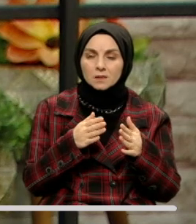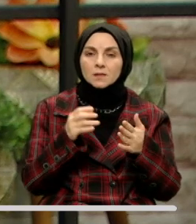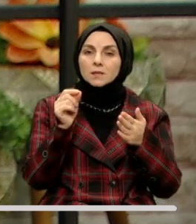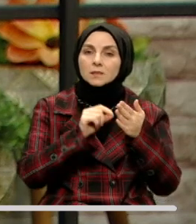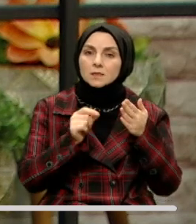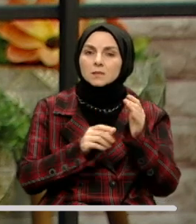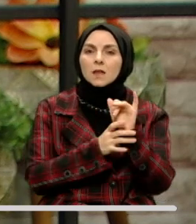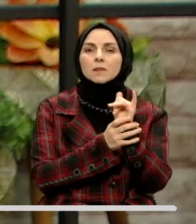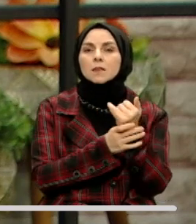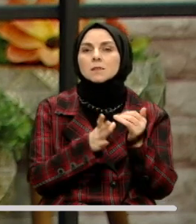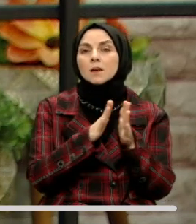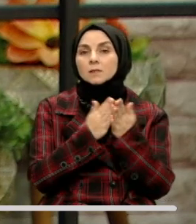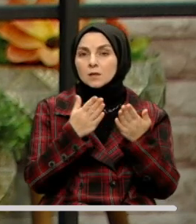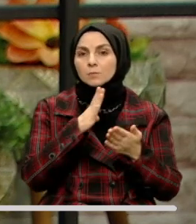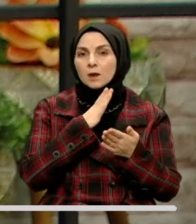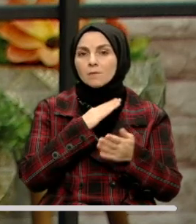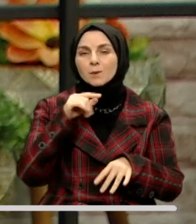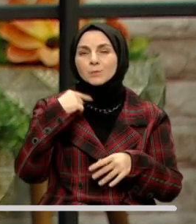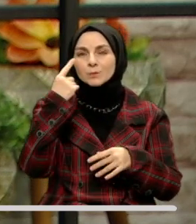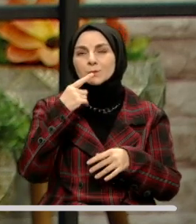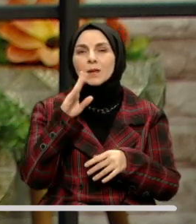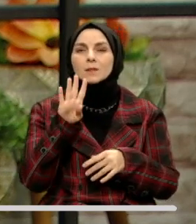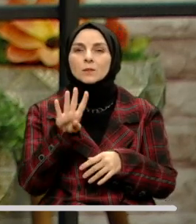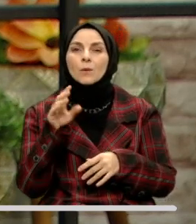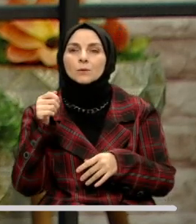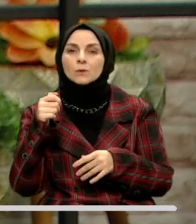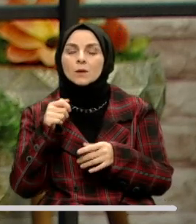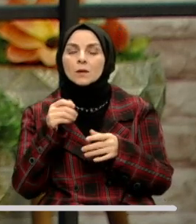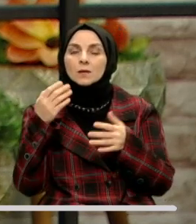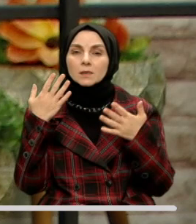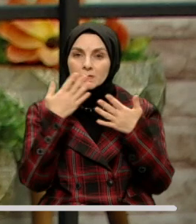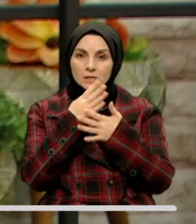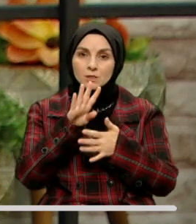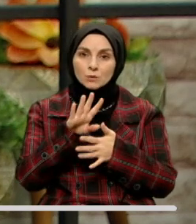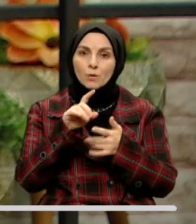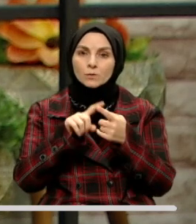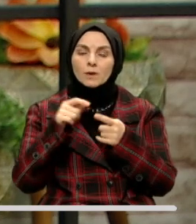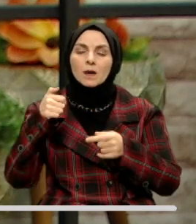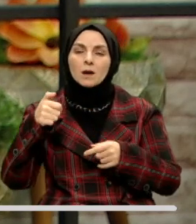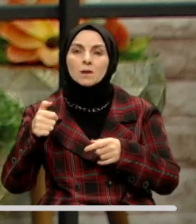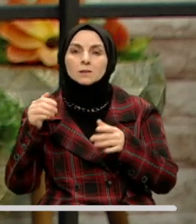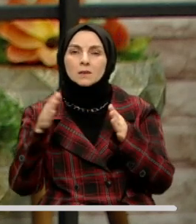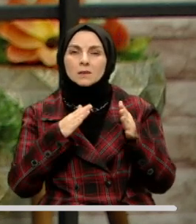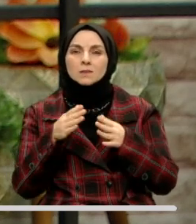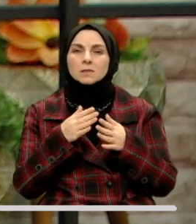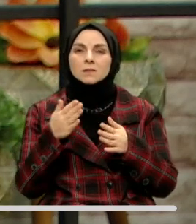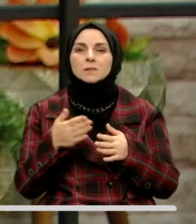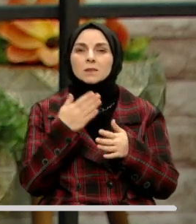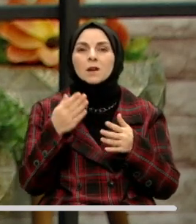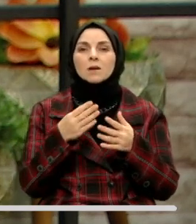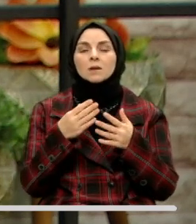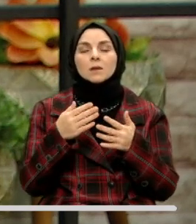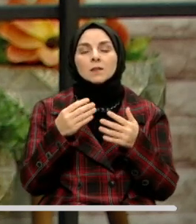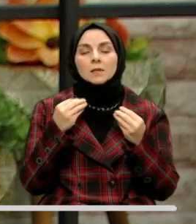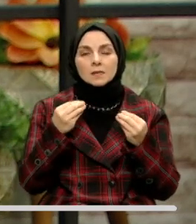eser. Bazı yavrular akşam saatlerine biraz daha alışkınlar. Buradaki süreçte belki basit ama